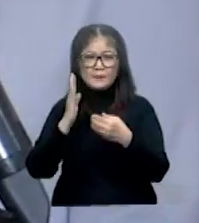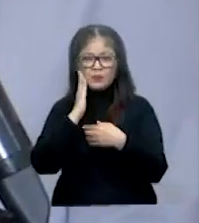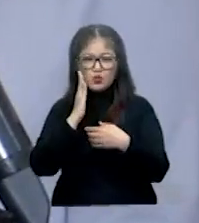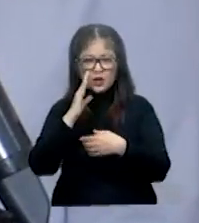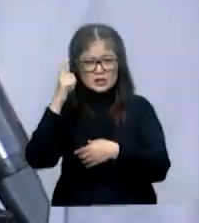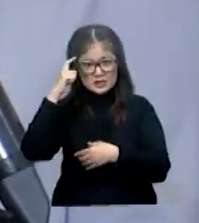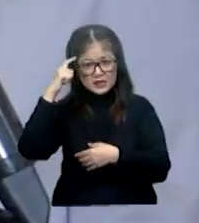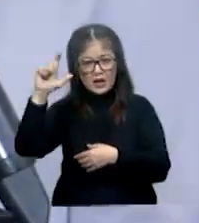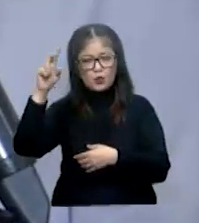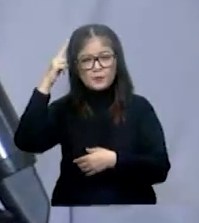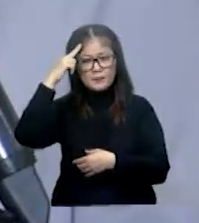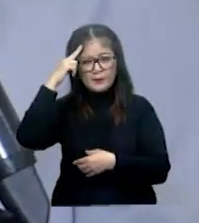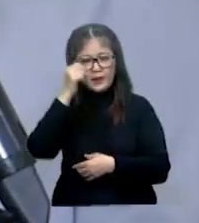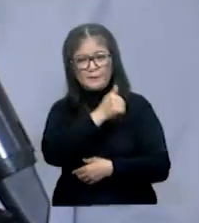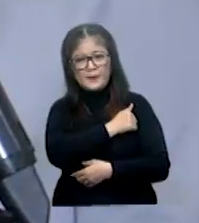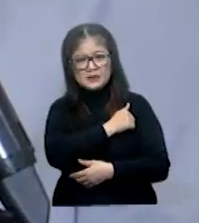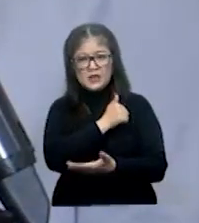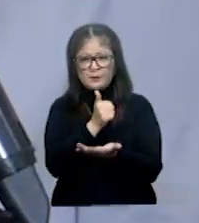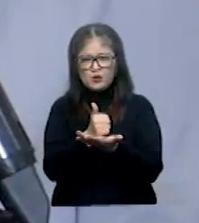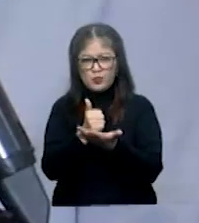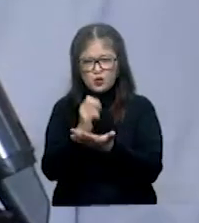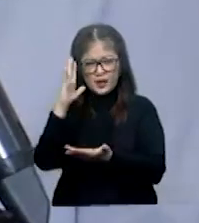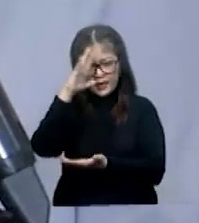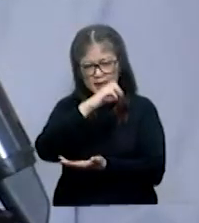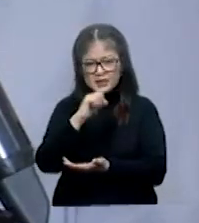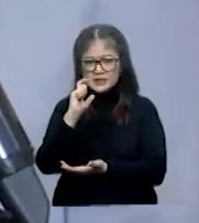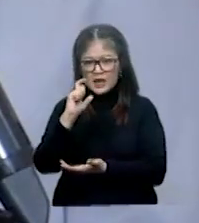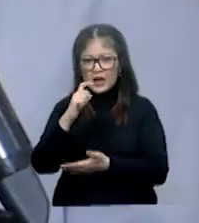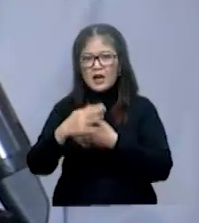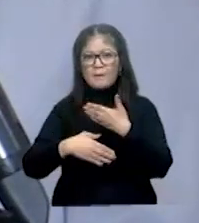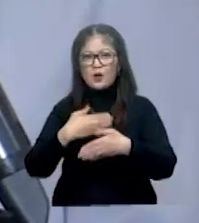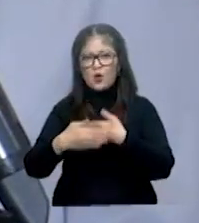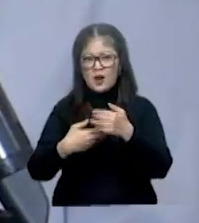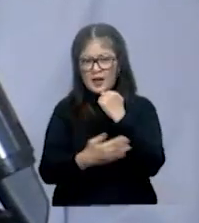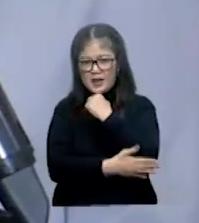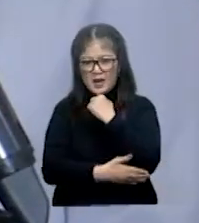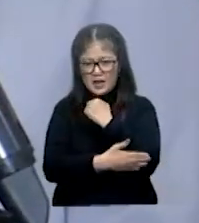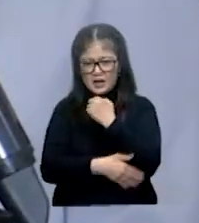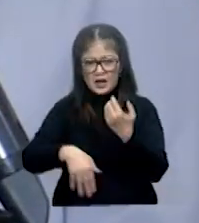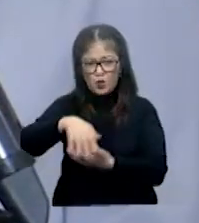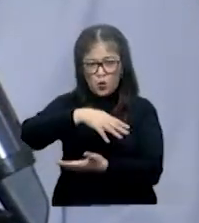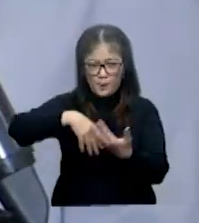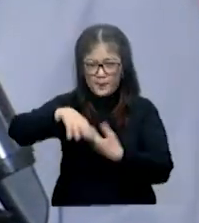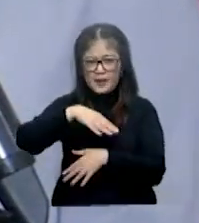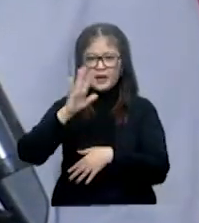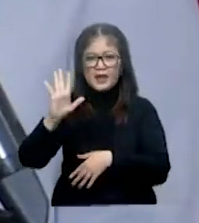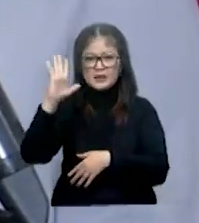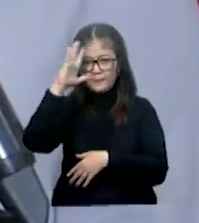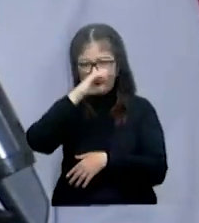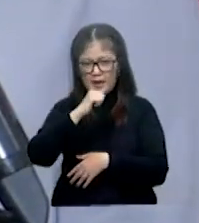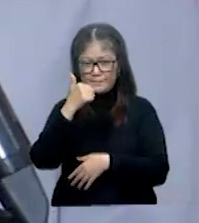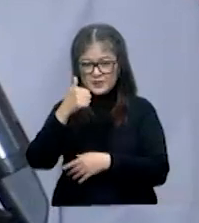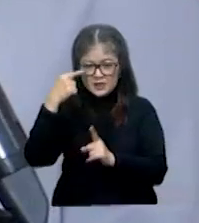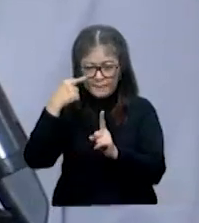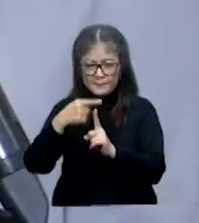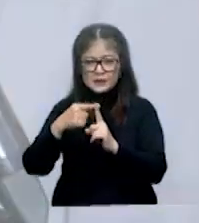untuk memahami kompleksitas di dalam mengelola negara ini, membangun semangat berkontribusi bagi